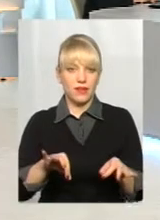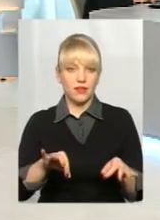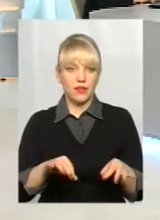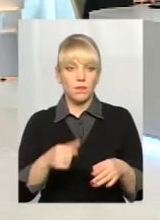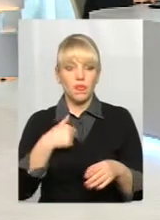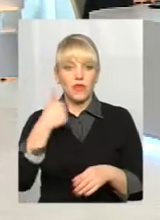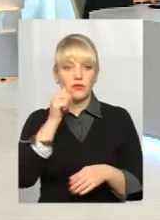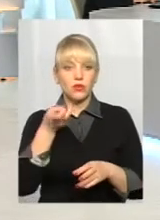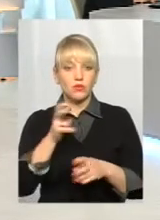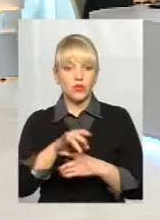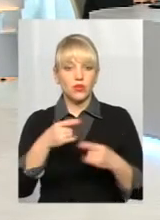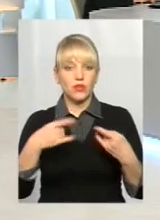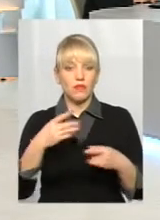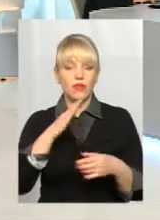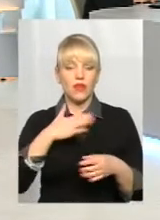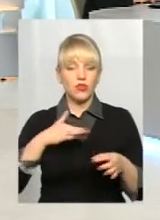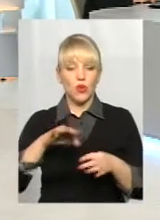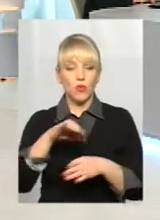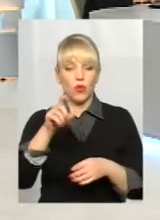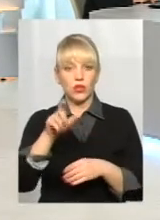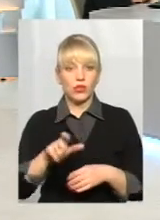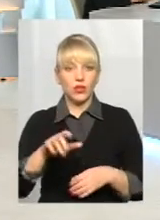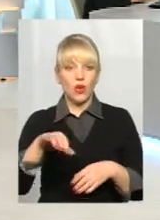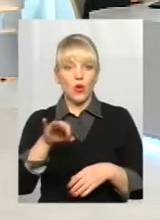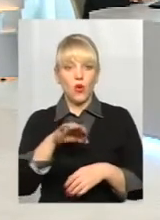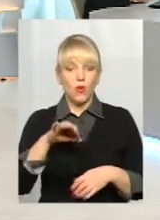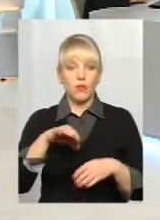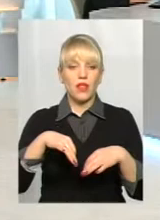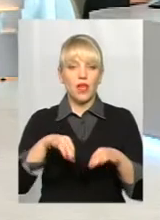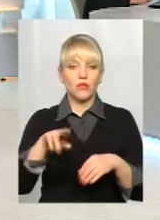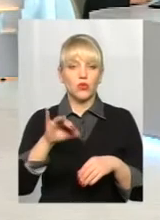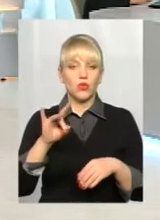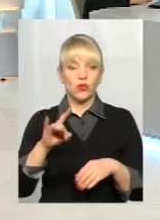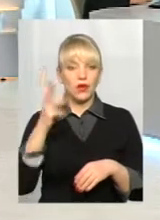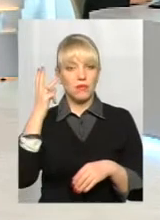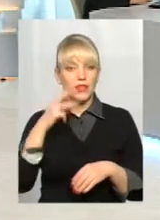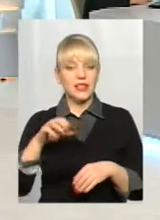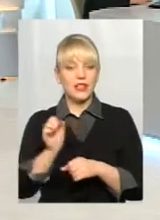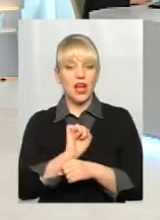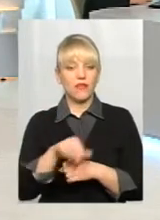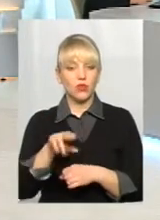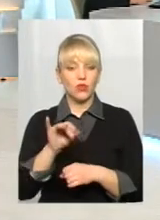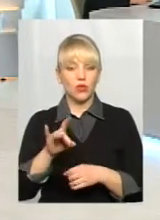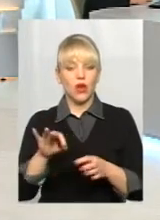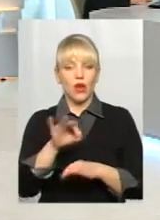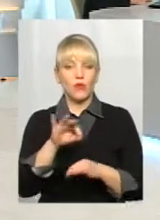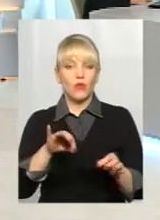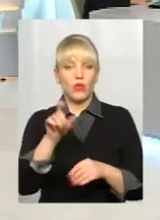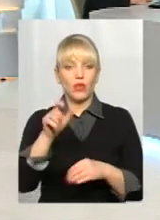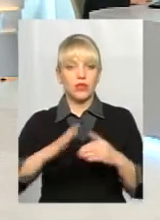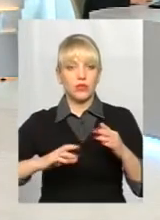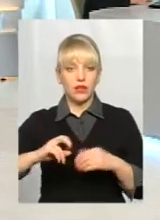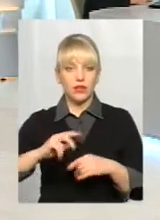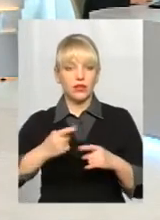вчора прийшов на ефір, і наш проєктант «Автодора» і Хмельницький «Автодор» робить, проєктант Хмельницького «Автодора» робить